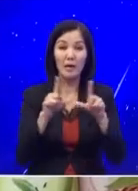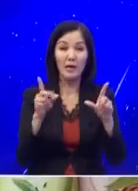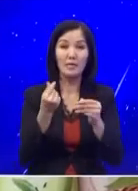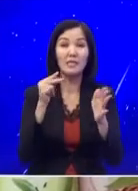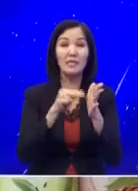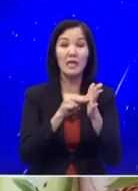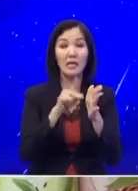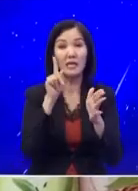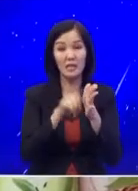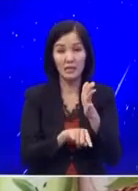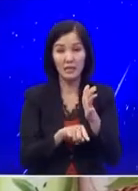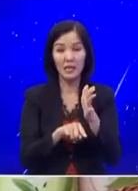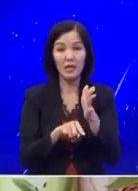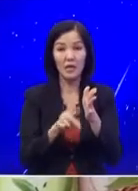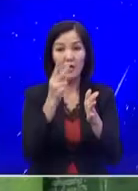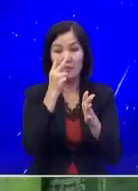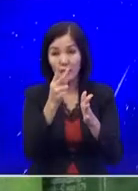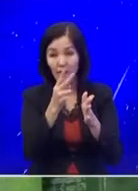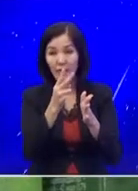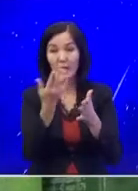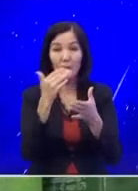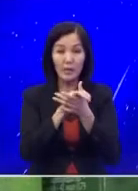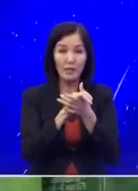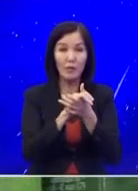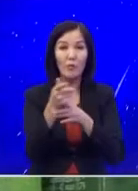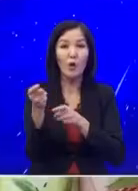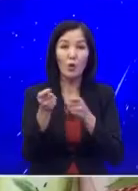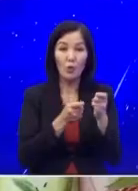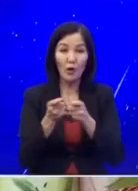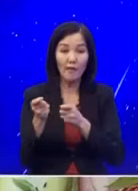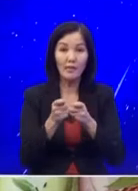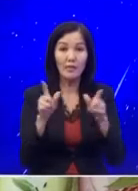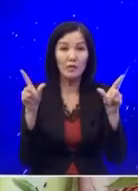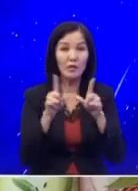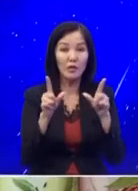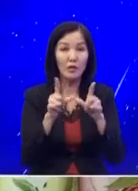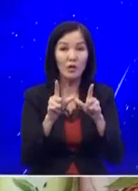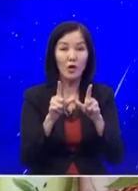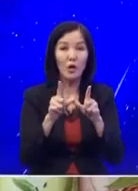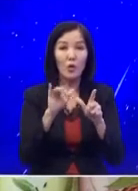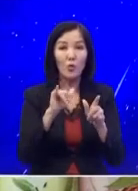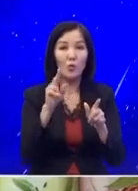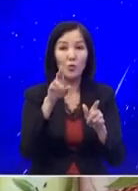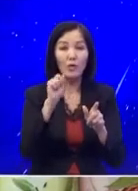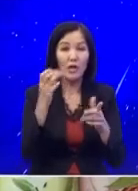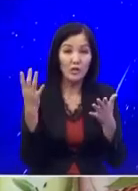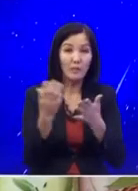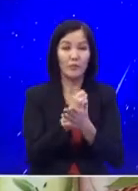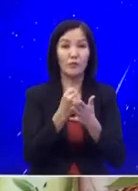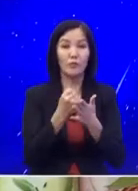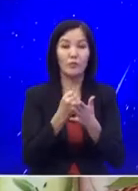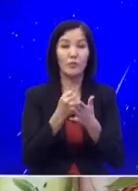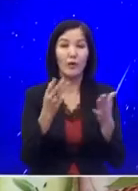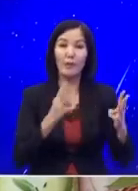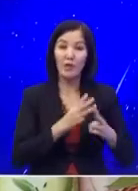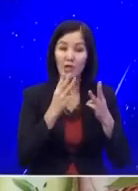низкие. Я уже прошлась сначала. Руководителю этого супермаркета удача. И же пожелание,